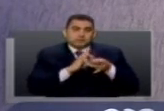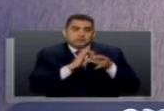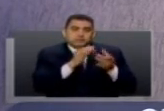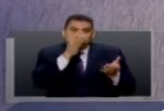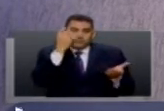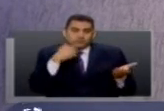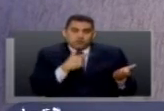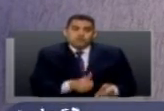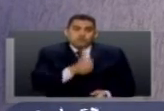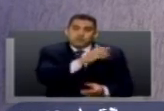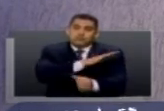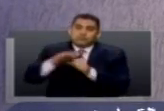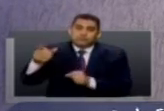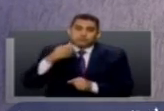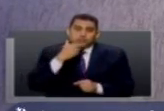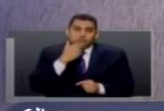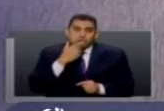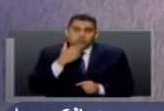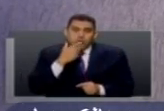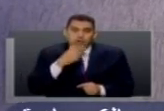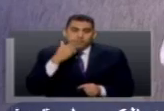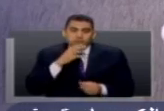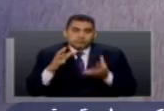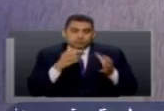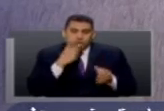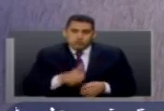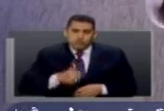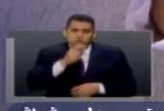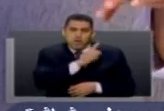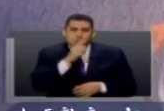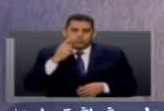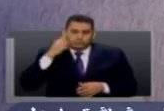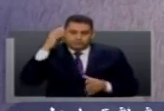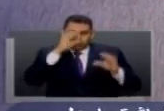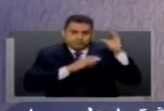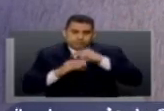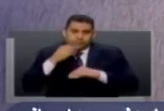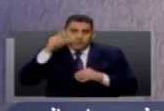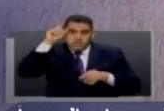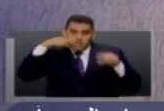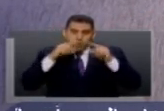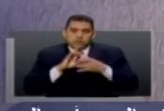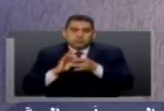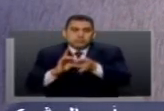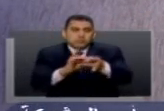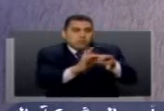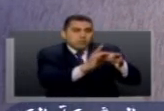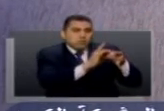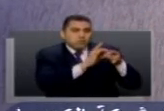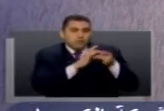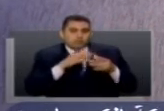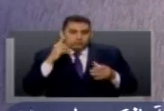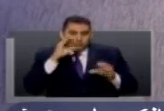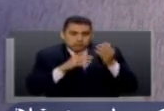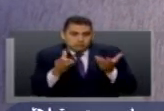حصل قال لا لا يمكن ان ينجح واخذ يقلب له فشاور رجال قومه فكان